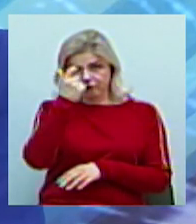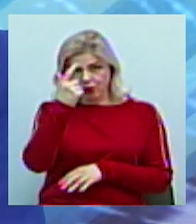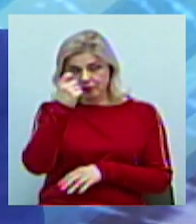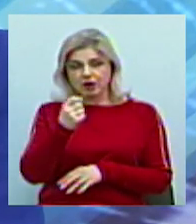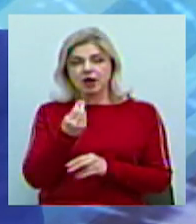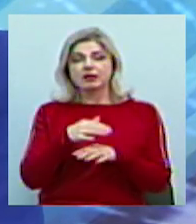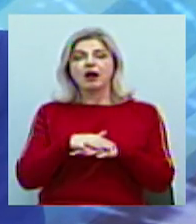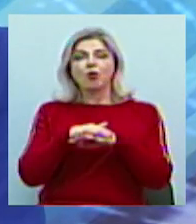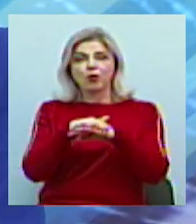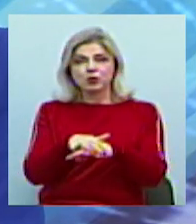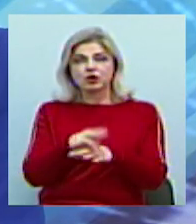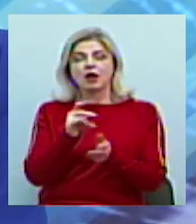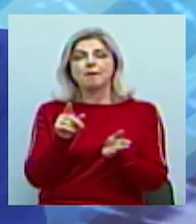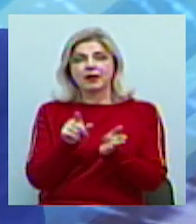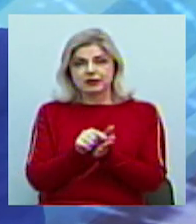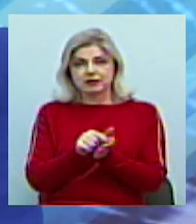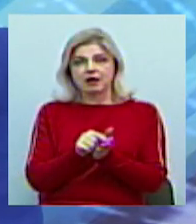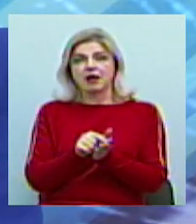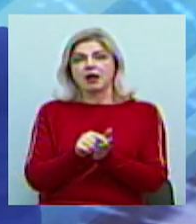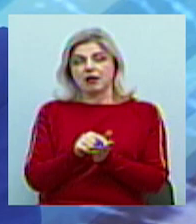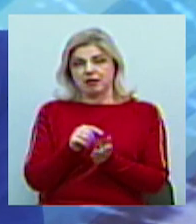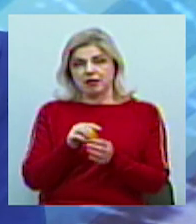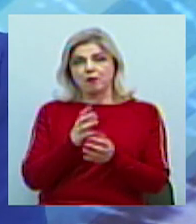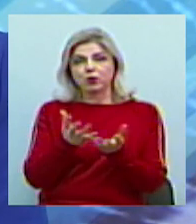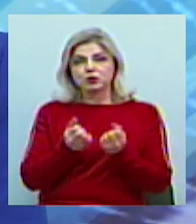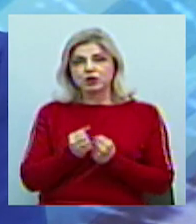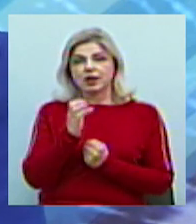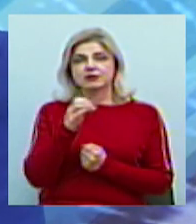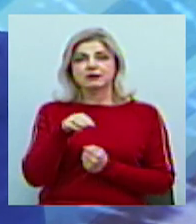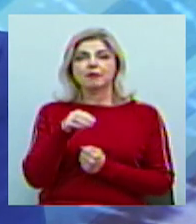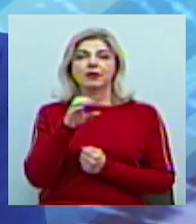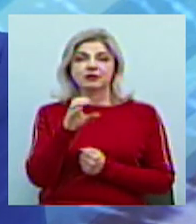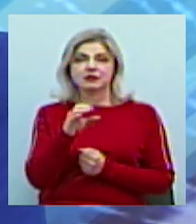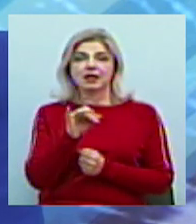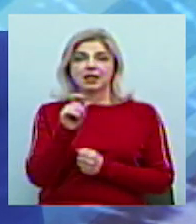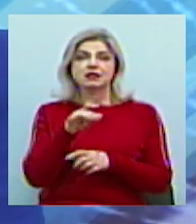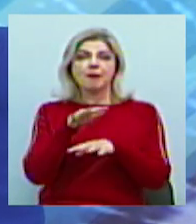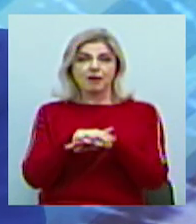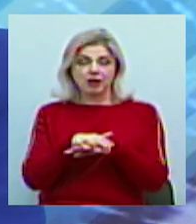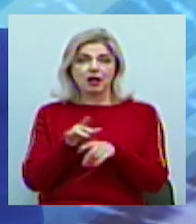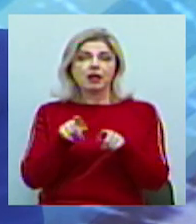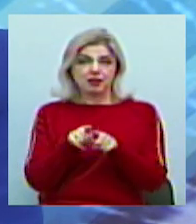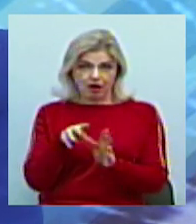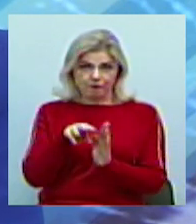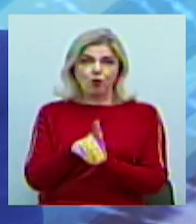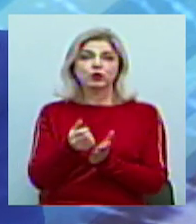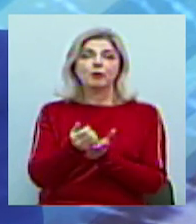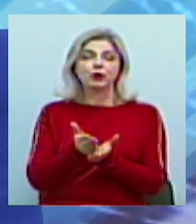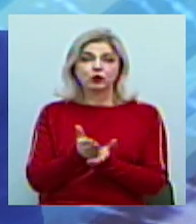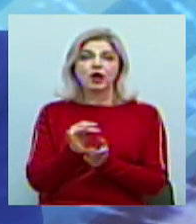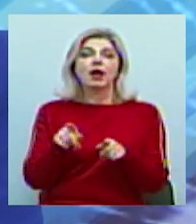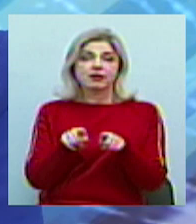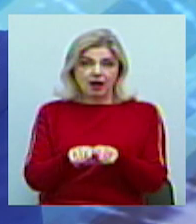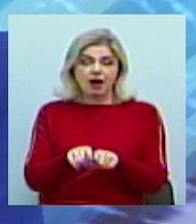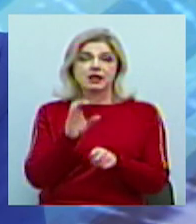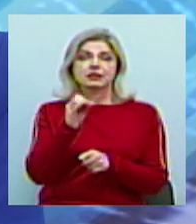кошти на рахунок пенсійні, приходить смс-ка з банку, то кого така послуга підключена, то щоб така ж смс-ка,